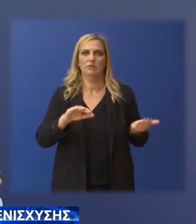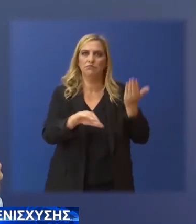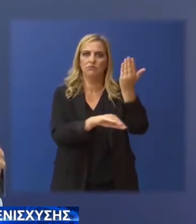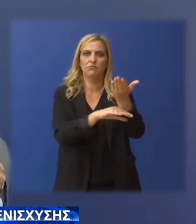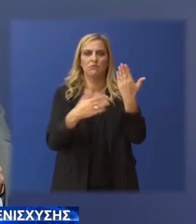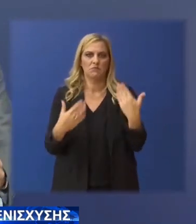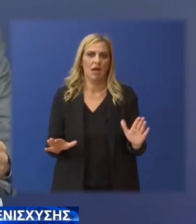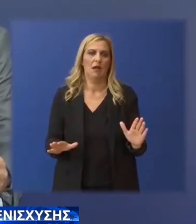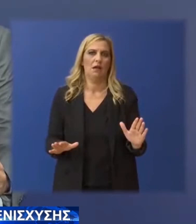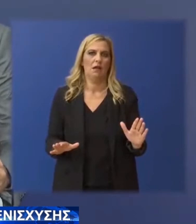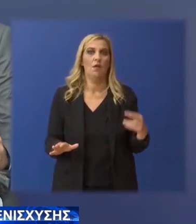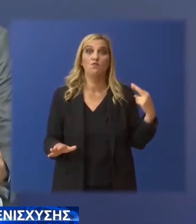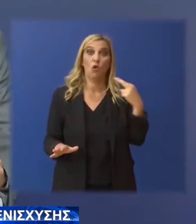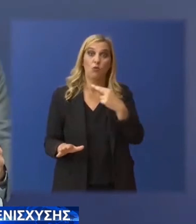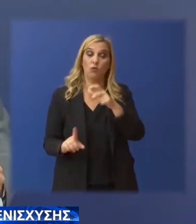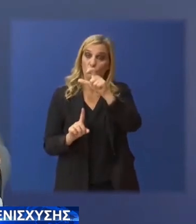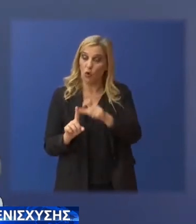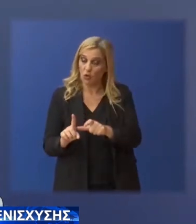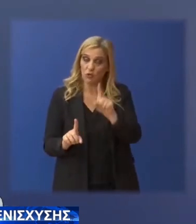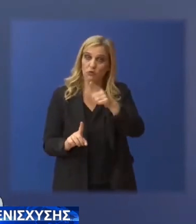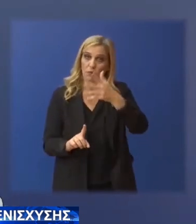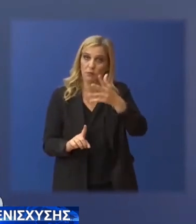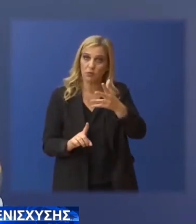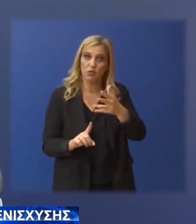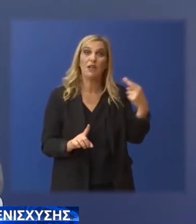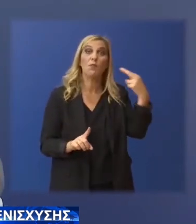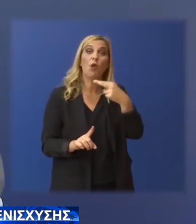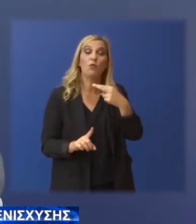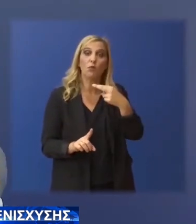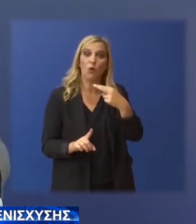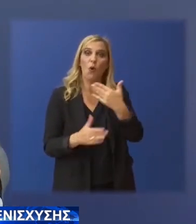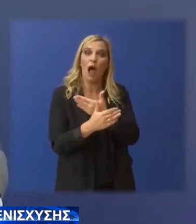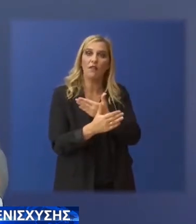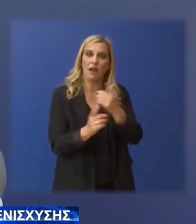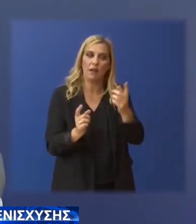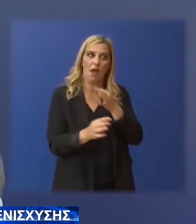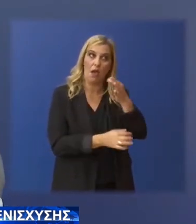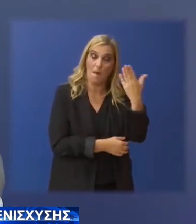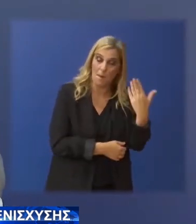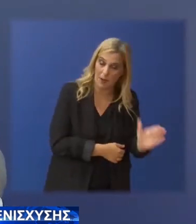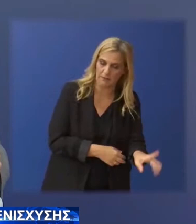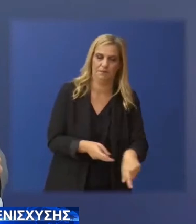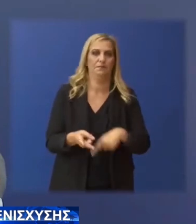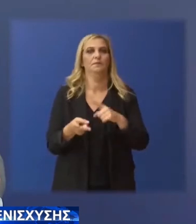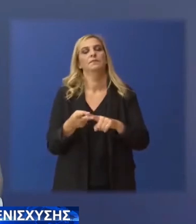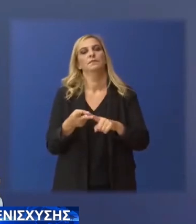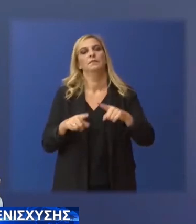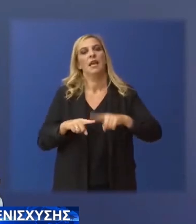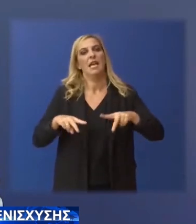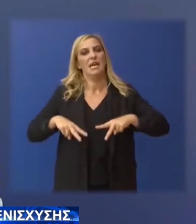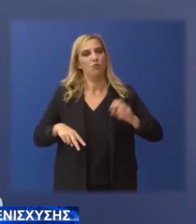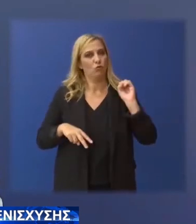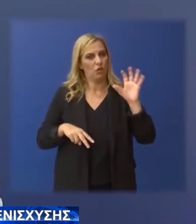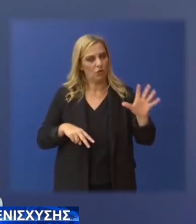παρουσίασε ολοκληρωμένες παρεμβάσεις, τόσο για την ουσιαστική αρρωγή στον Εύρο και τη Θεσσαλία που επλήγησαν από τα ακραία